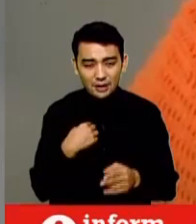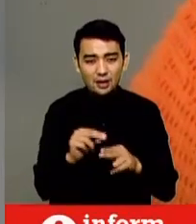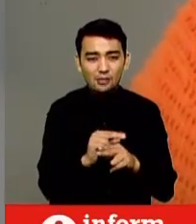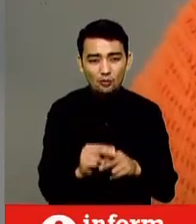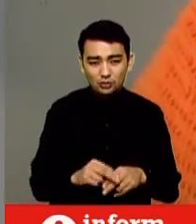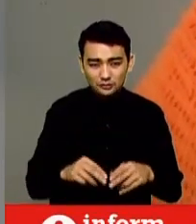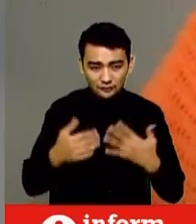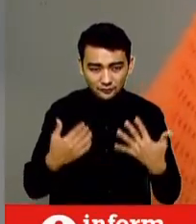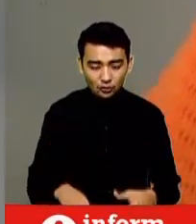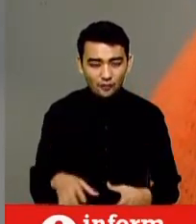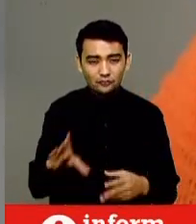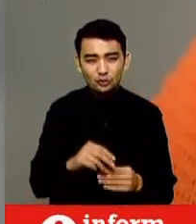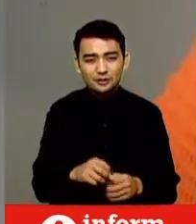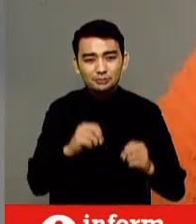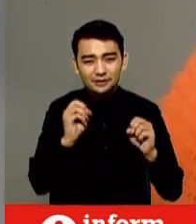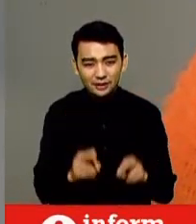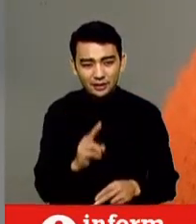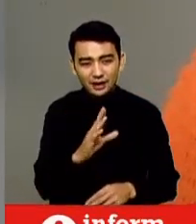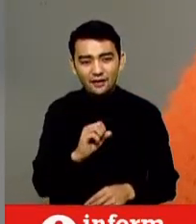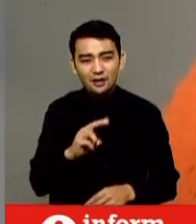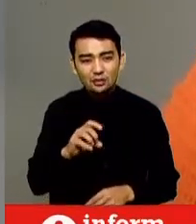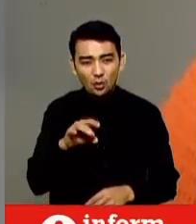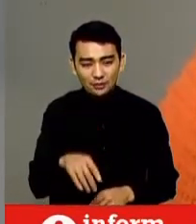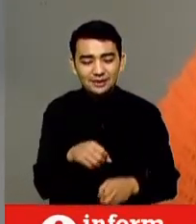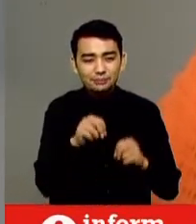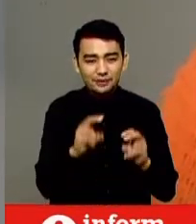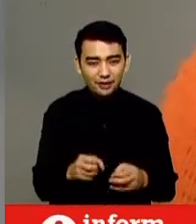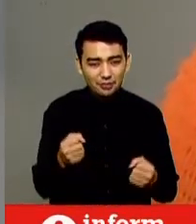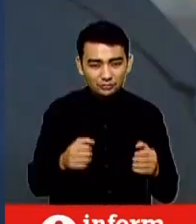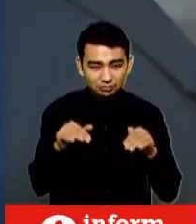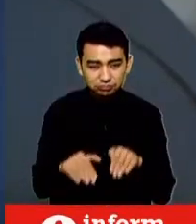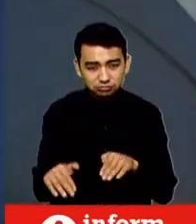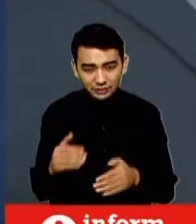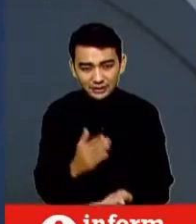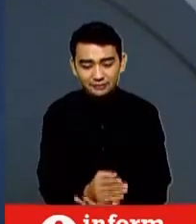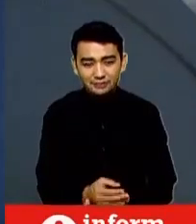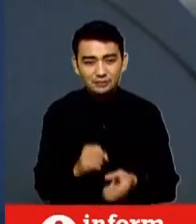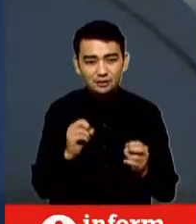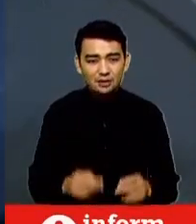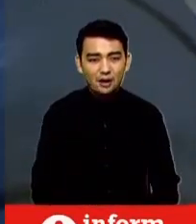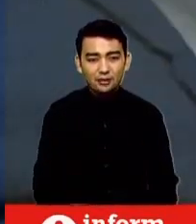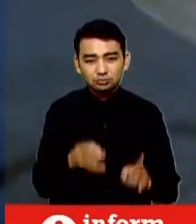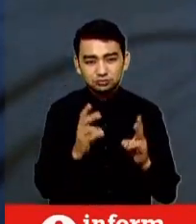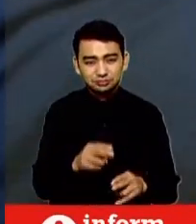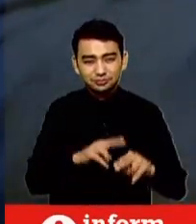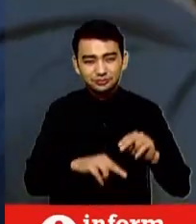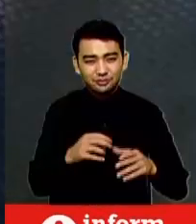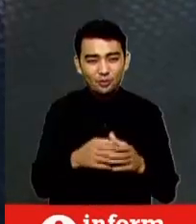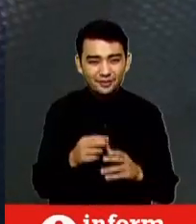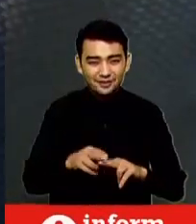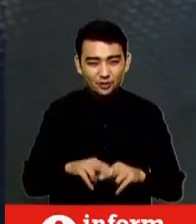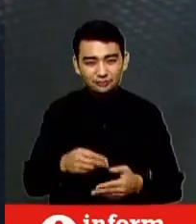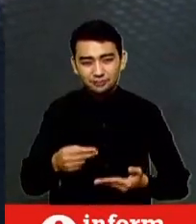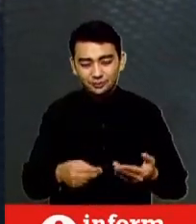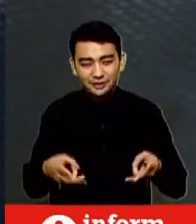есть специализированный скалодром, специализированный заезд, здесь очень много усилий вложено. По словам пострадавших, представитель застройщика, ставившая